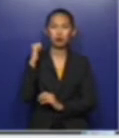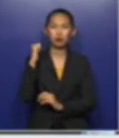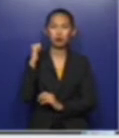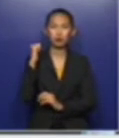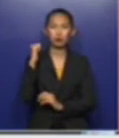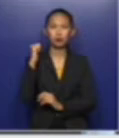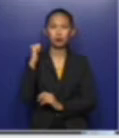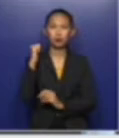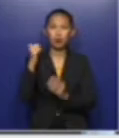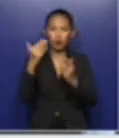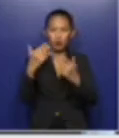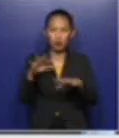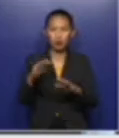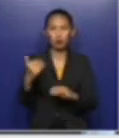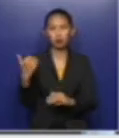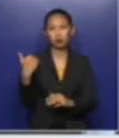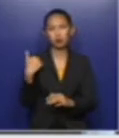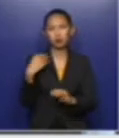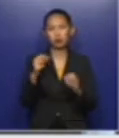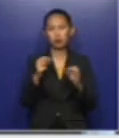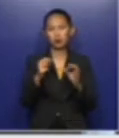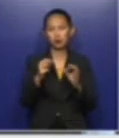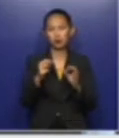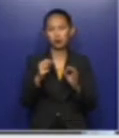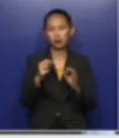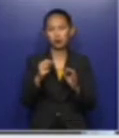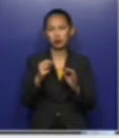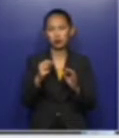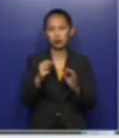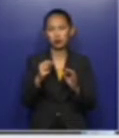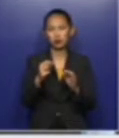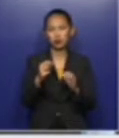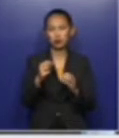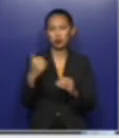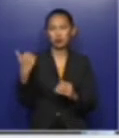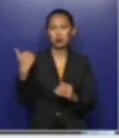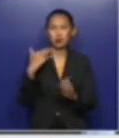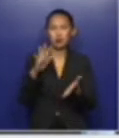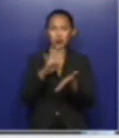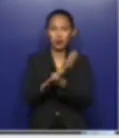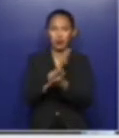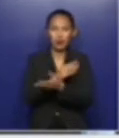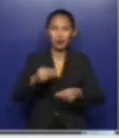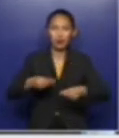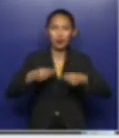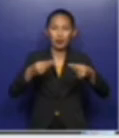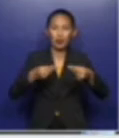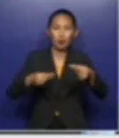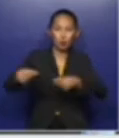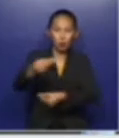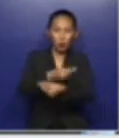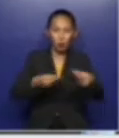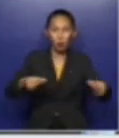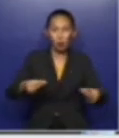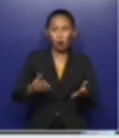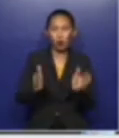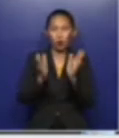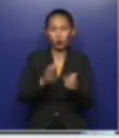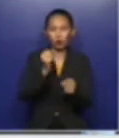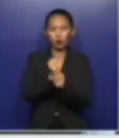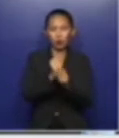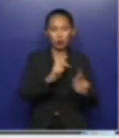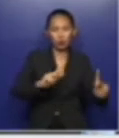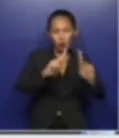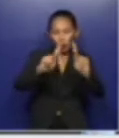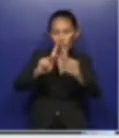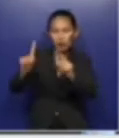แล้วไปเขียนไม่ใช่ระเบียบใหม่ครับเป็นหนังสือสั่งการเวียนให้ทุกหน่วยงานถือปฏิบัติว่าใน